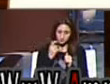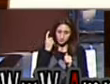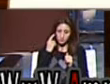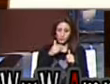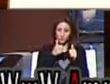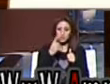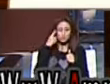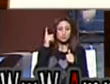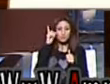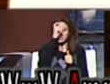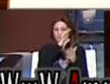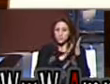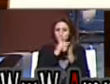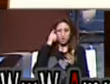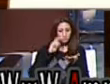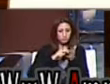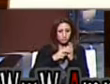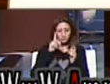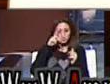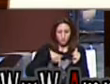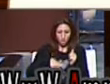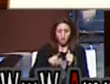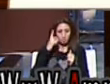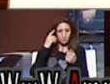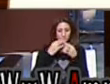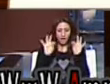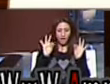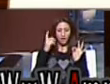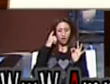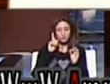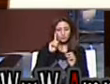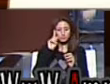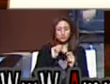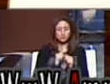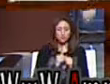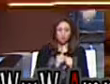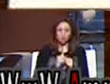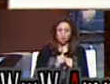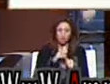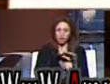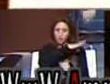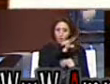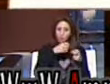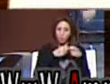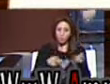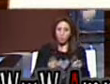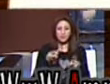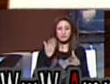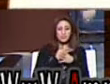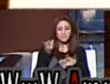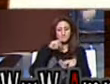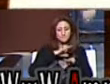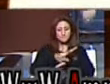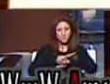هذه الازمه، وان شاء الله يكون في خلال فتره قريبه حل ليها، حل يرضي جميع الاطراف ويهدئ الاجواء وبحيث يعود الاستقرار